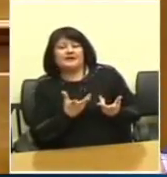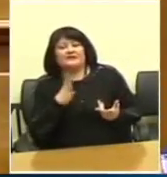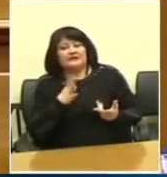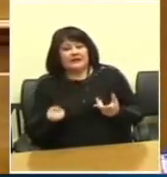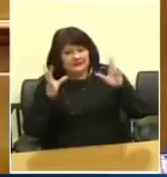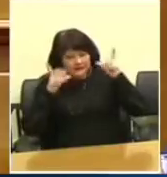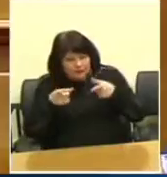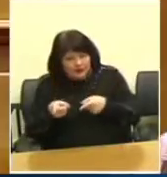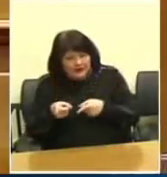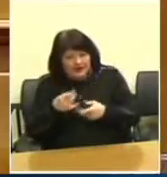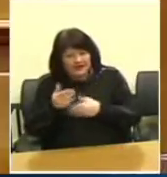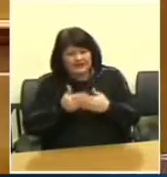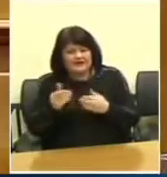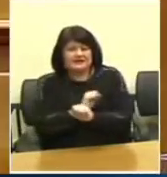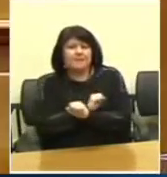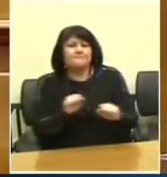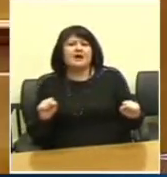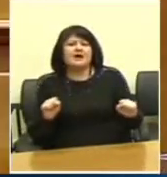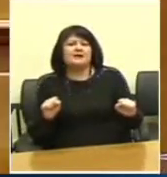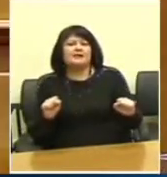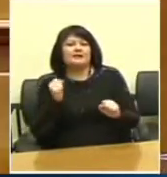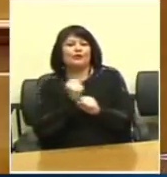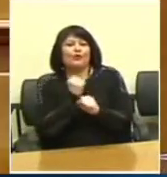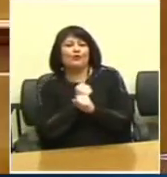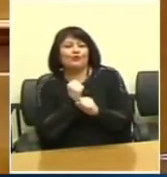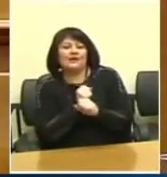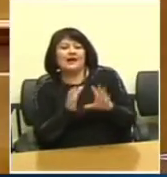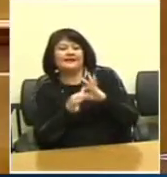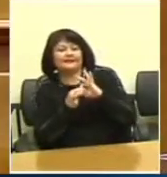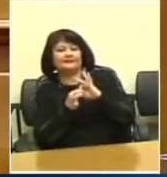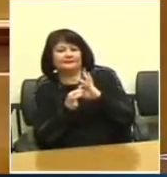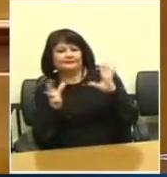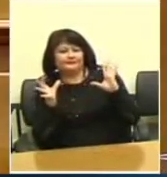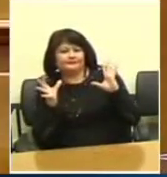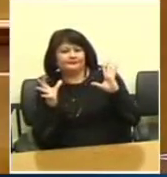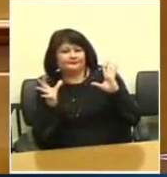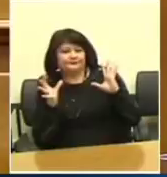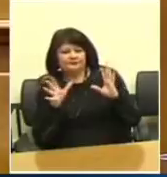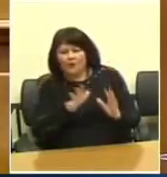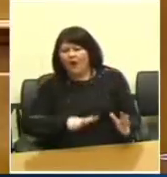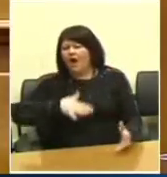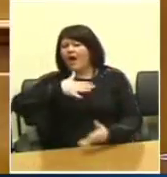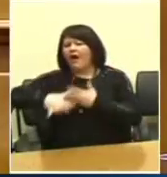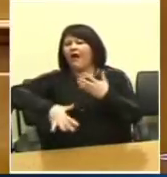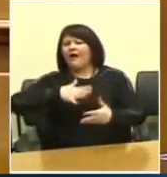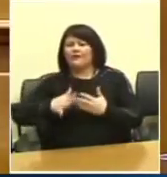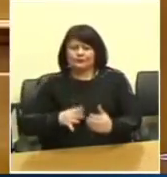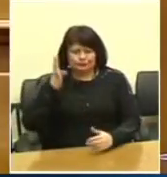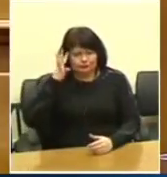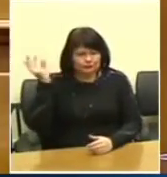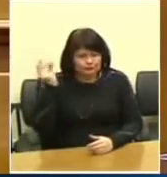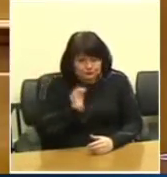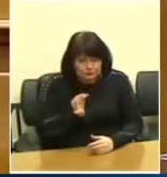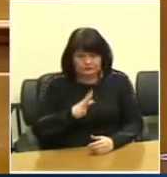τη διαδικασία απορρίθμισης αγοράς εργασίας και να επιβάλλει εκ νέου τη συνθήκη της εργασιακής ζούγκλας. Είναι λογικό να μην